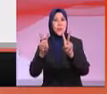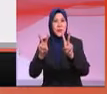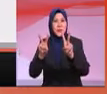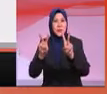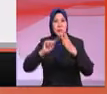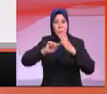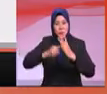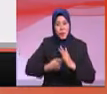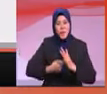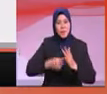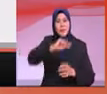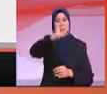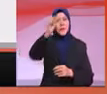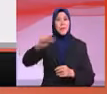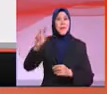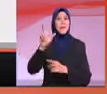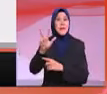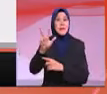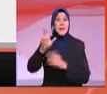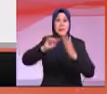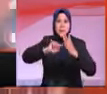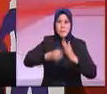permulaan gelombang ketiga. Next.